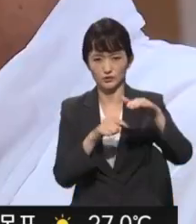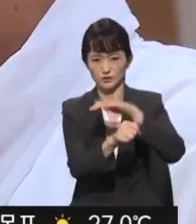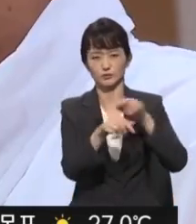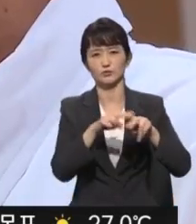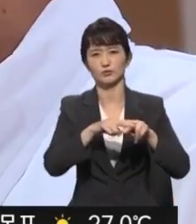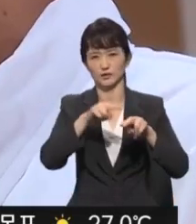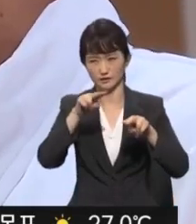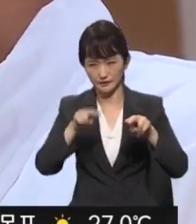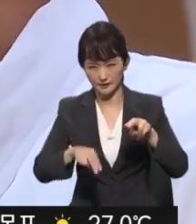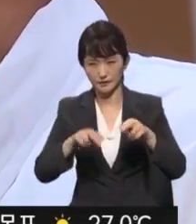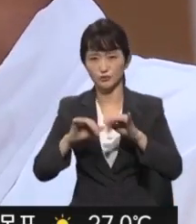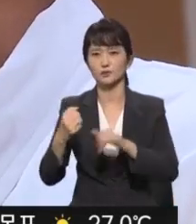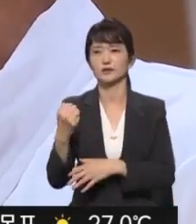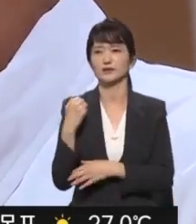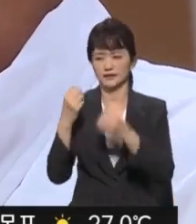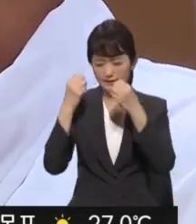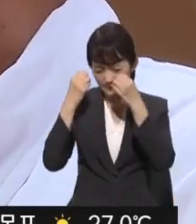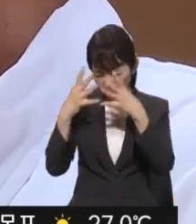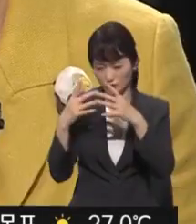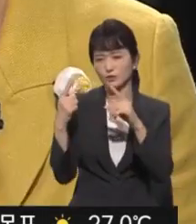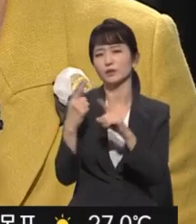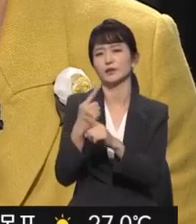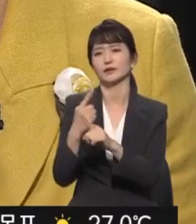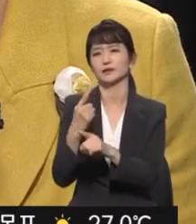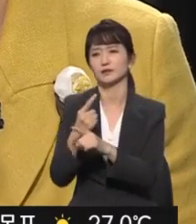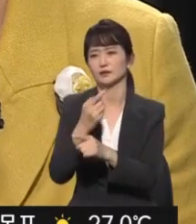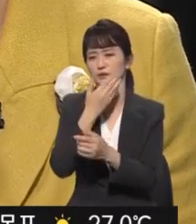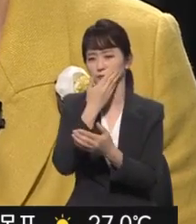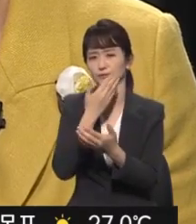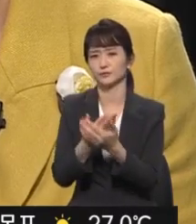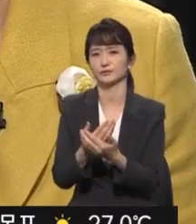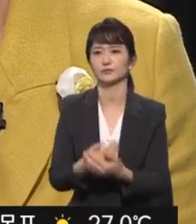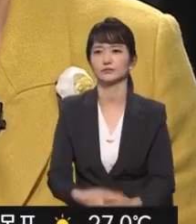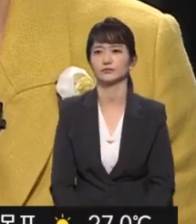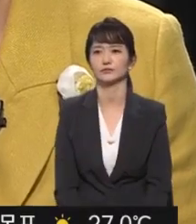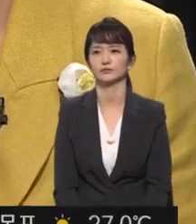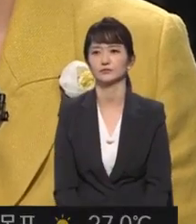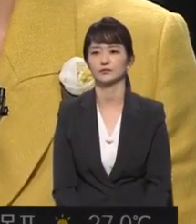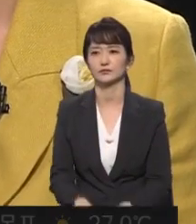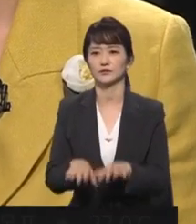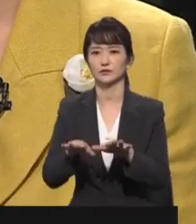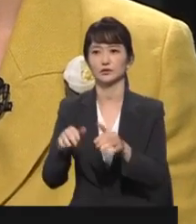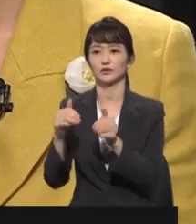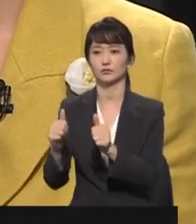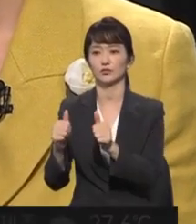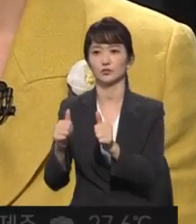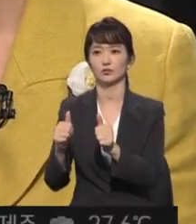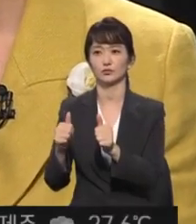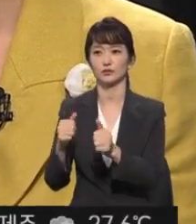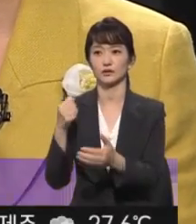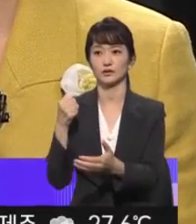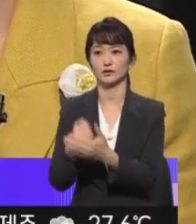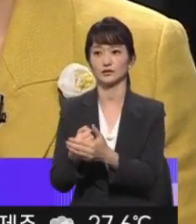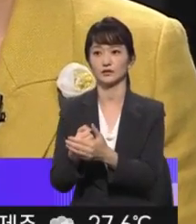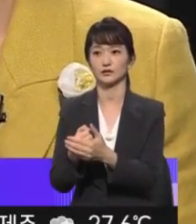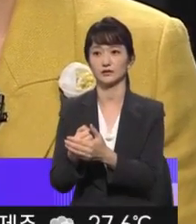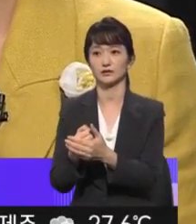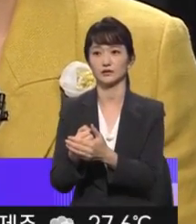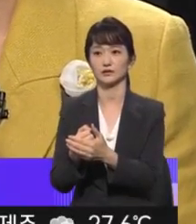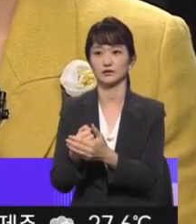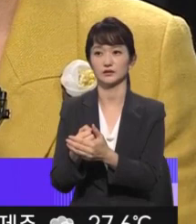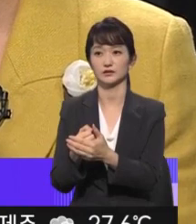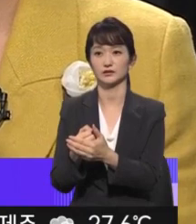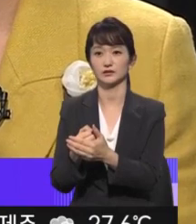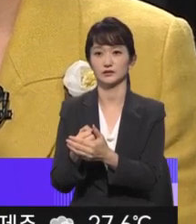위해서는 새롭게 전열 정비 하는데 도움이 될거같아요 공교롭게도 오늘 이 법원 결정이 나왔는데 이거 안 나왔으면 올려 않잖아 얘기를 좀